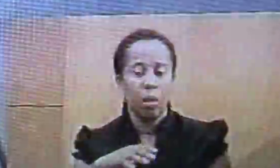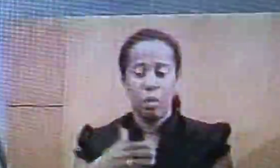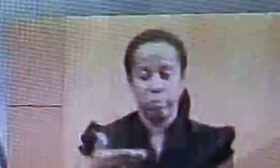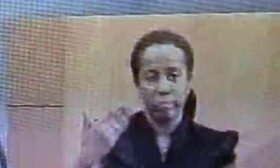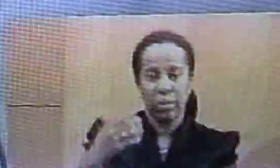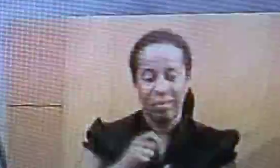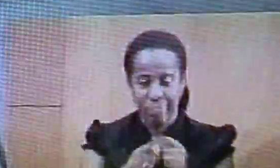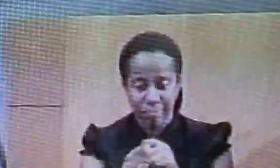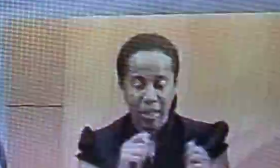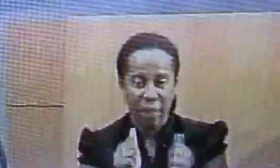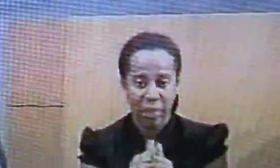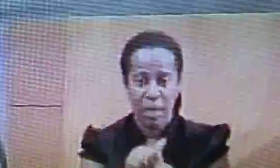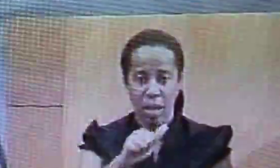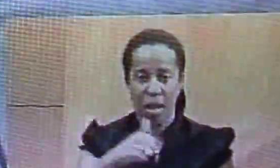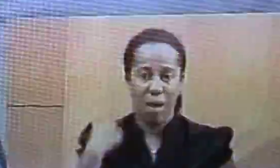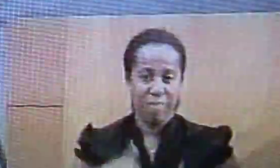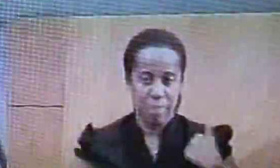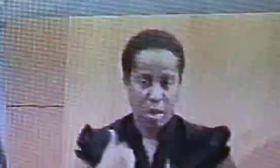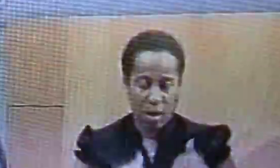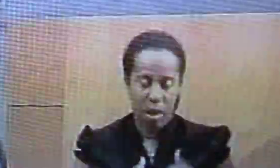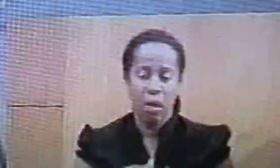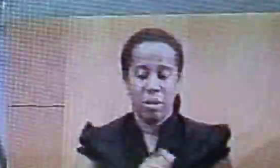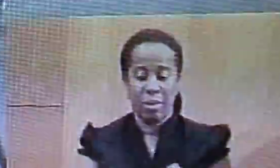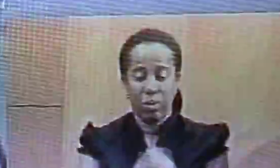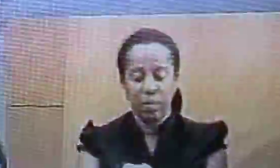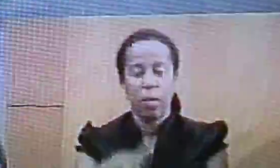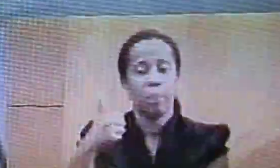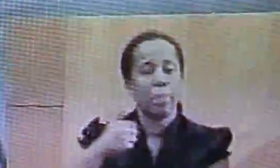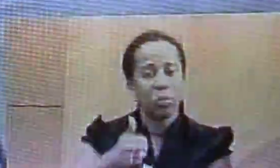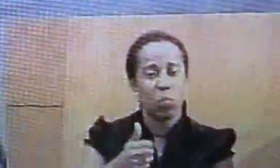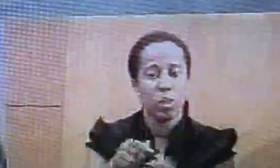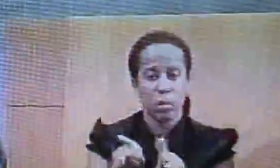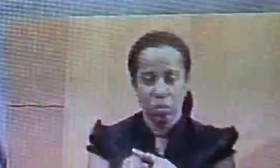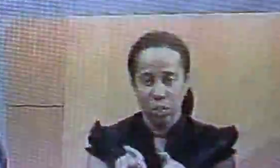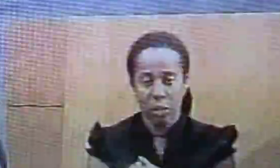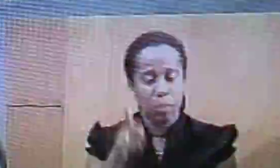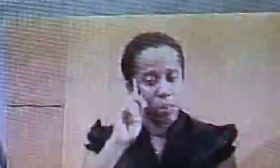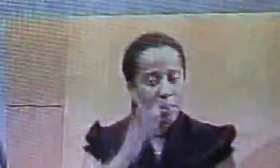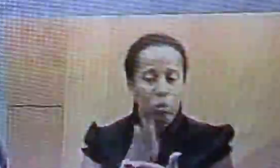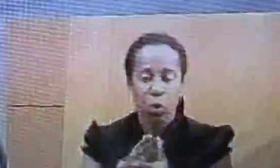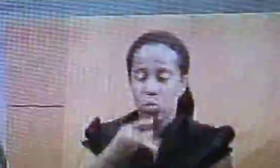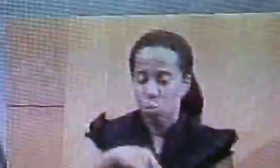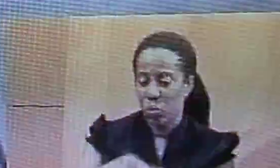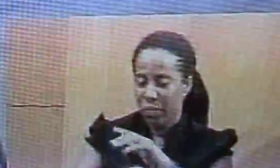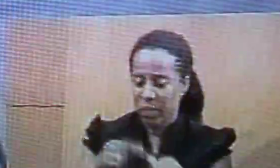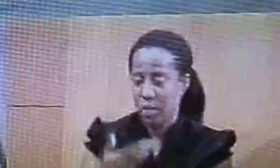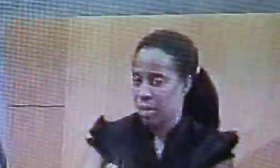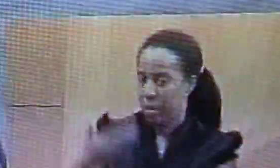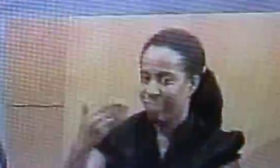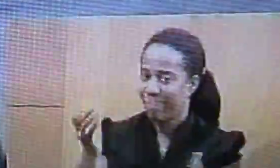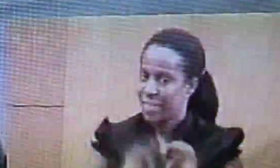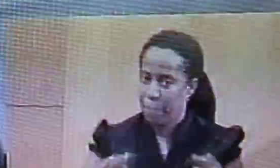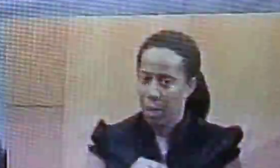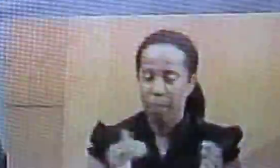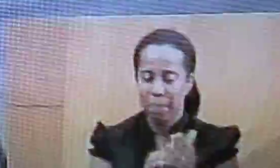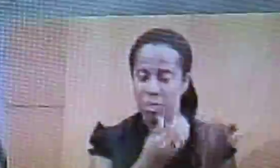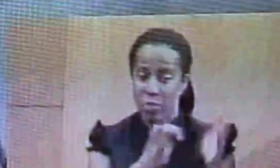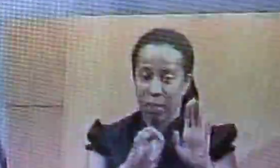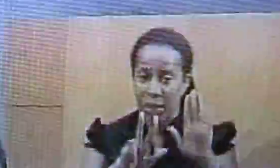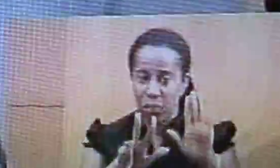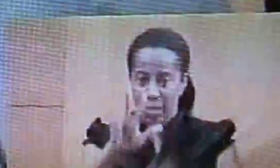l'AFPA le transfert du patrimoine parce que ceci n'avait pas été réalisé en